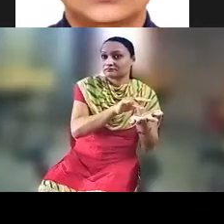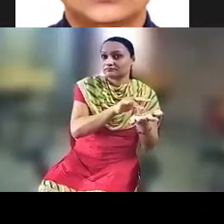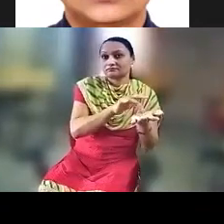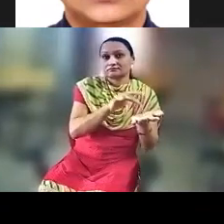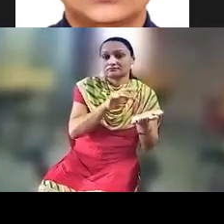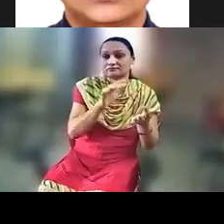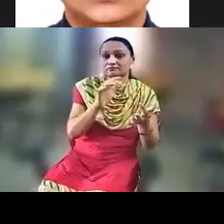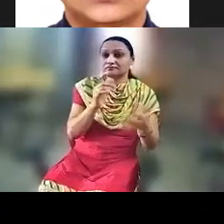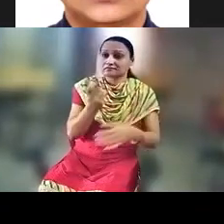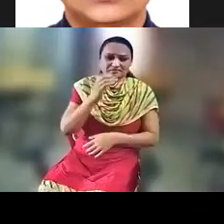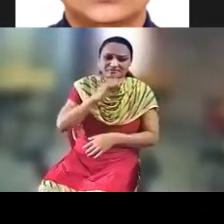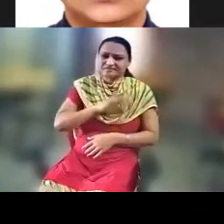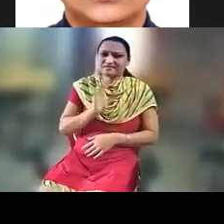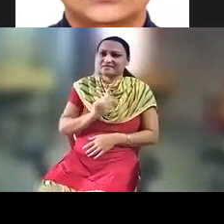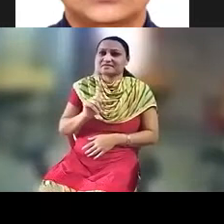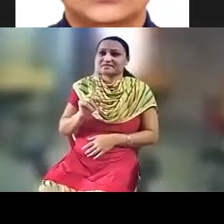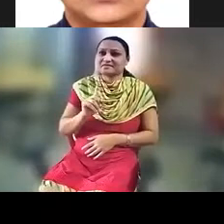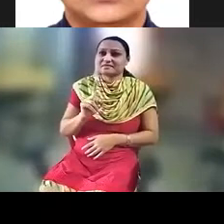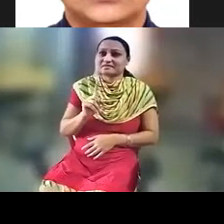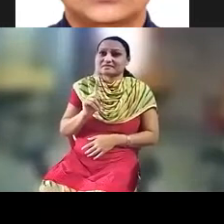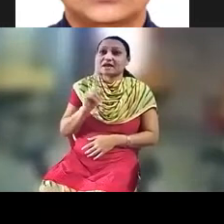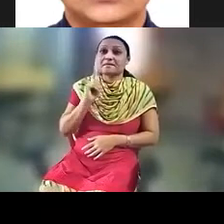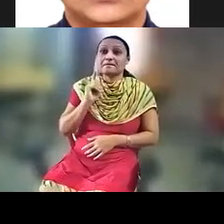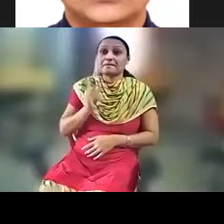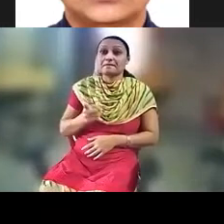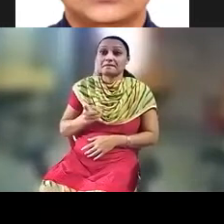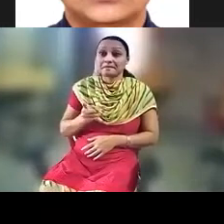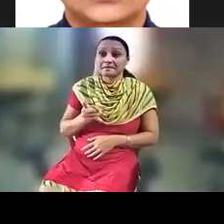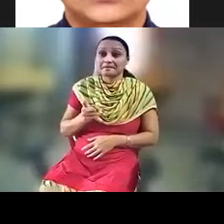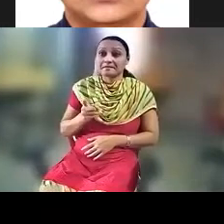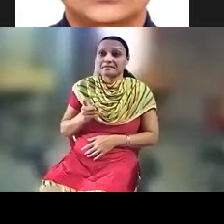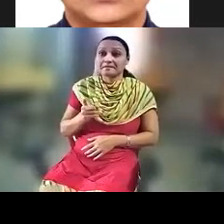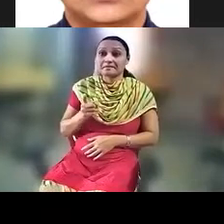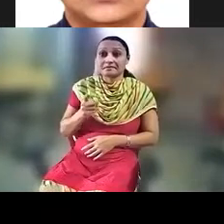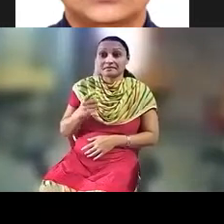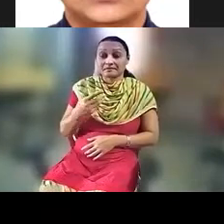है, ये है कि हम जो करना चाहते हैं